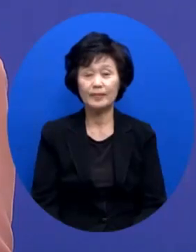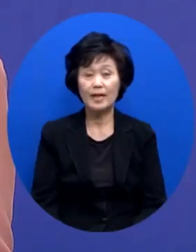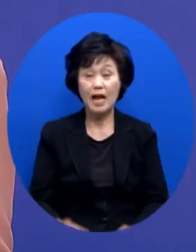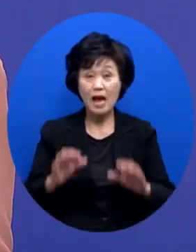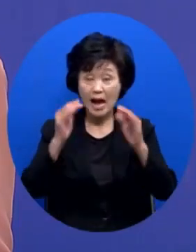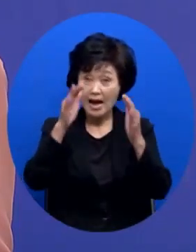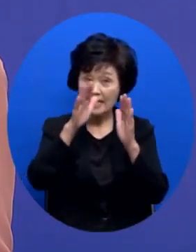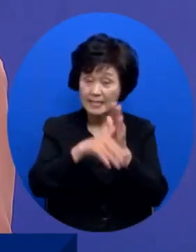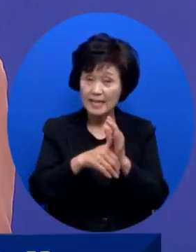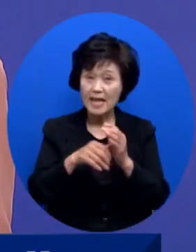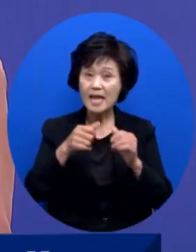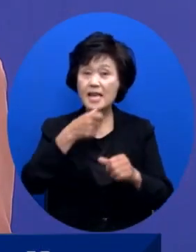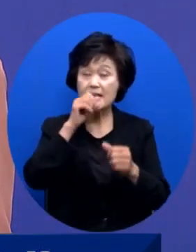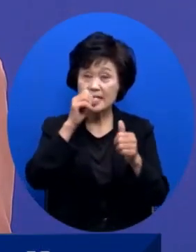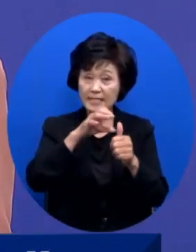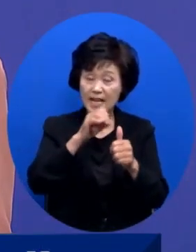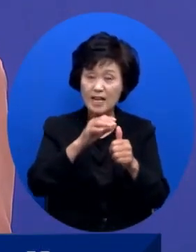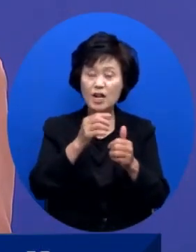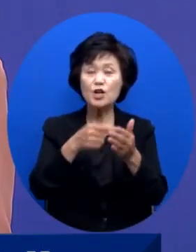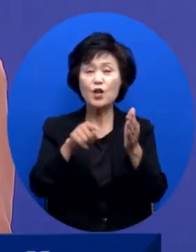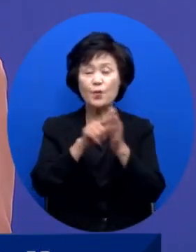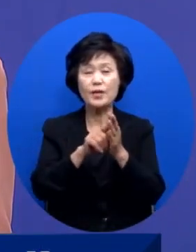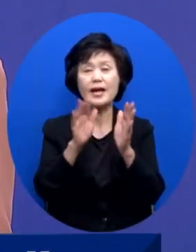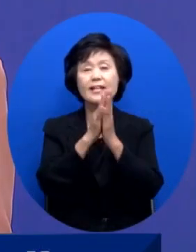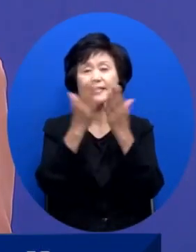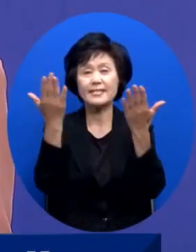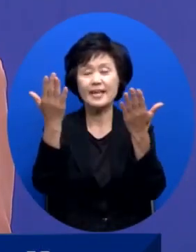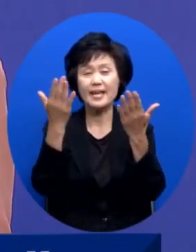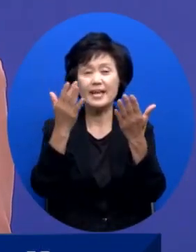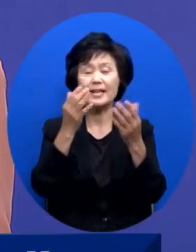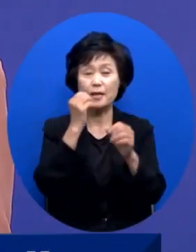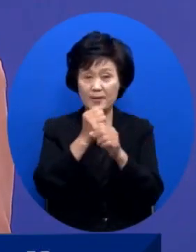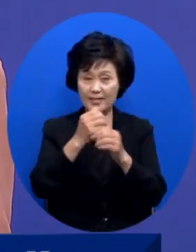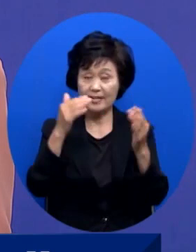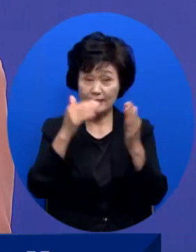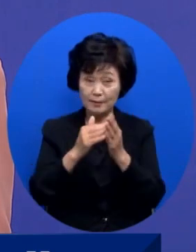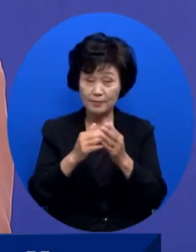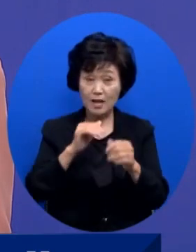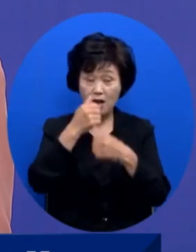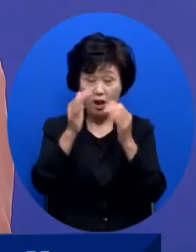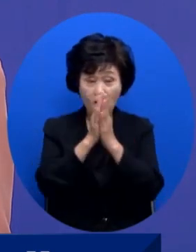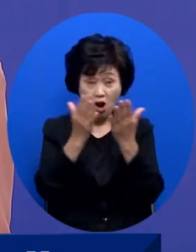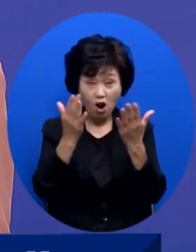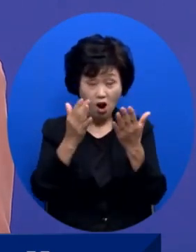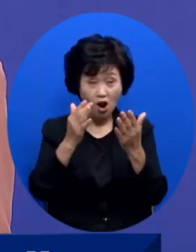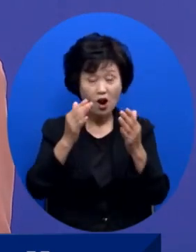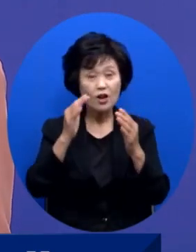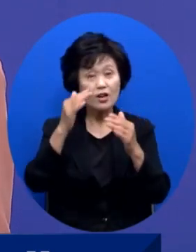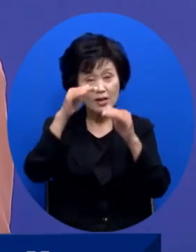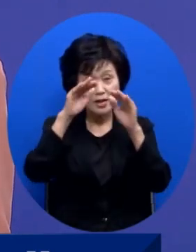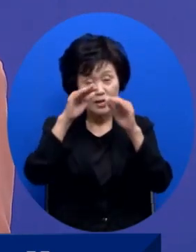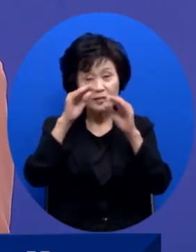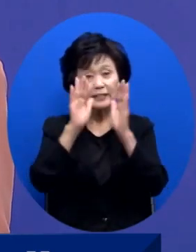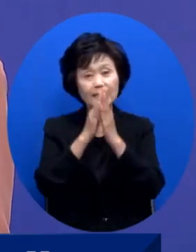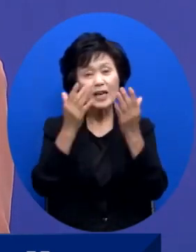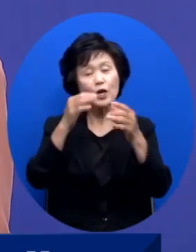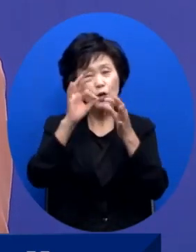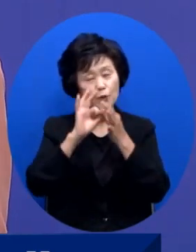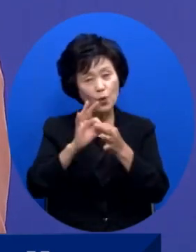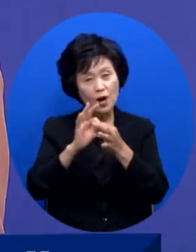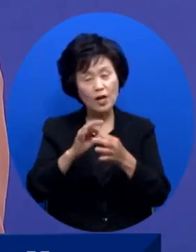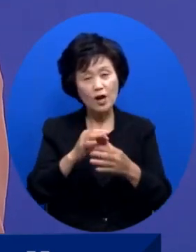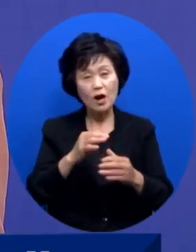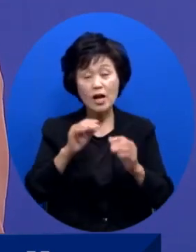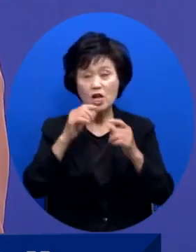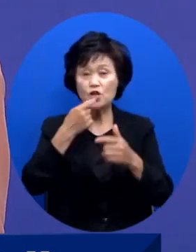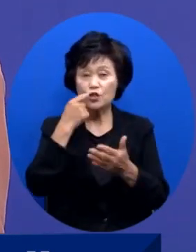아동 세례 교육을 할 수 있는 교재가 나왔습니다. 성경 이야기로 어린이들이 교리적 내용을 쉽게 이해할 수 있도록 만들었는데요.